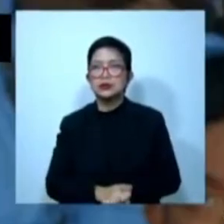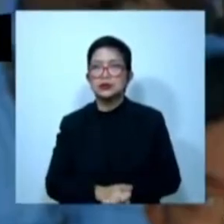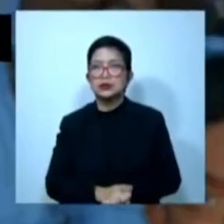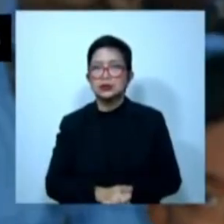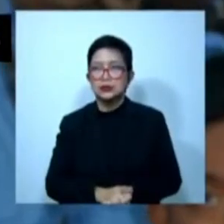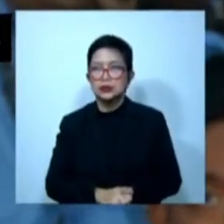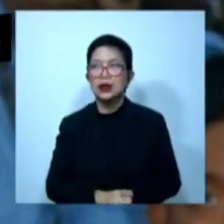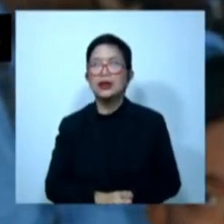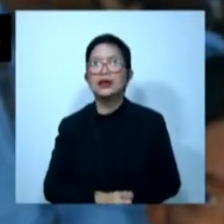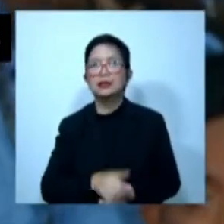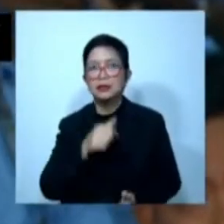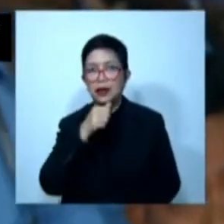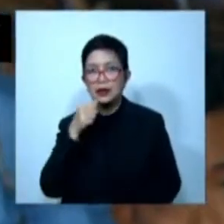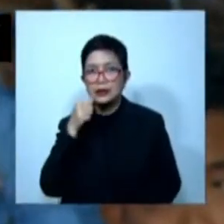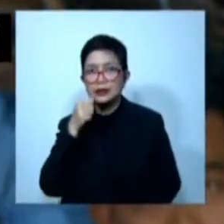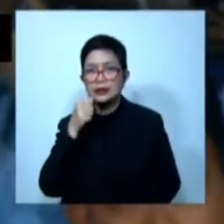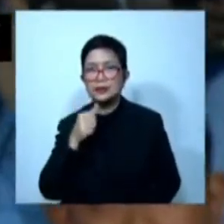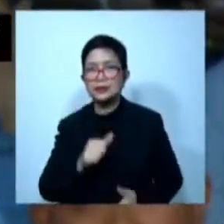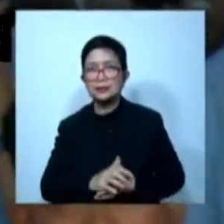Mas Anies.